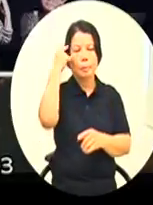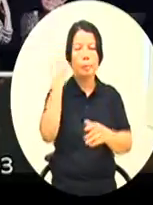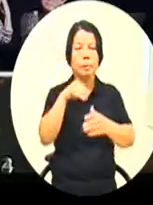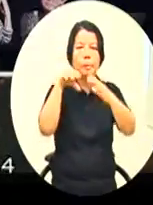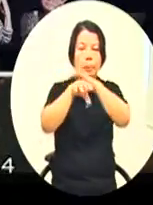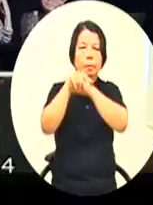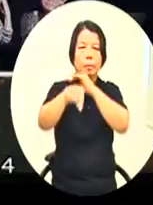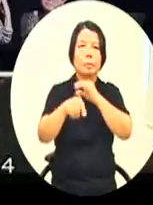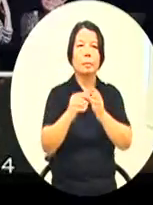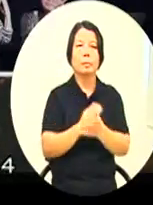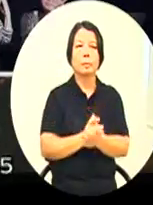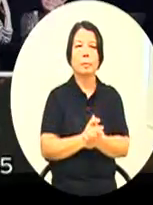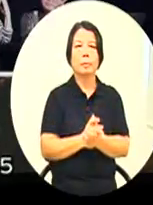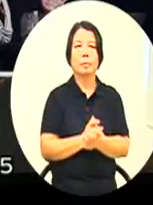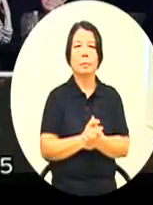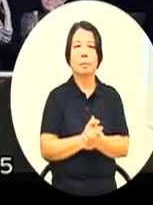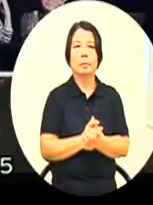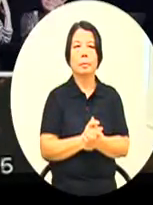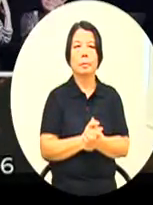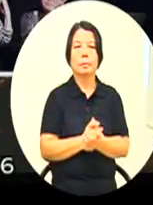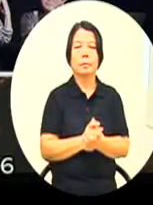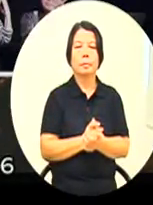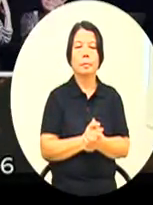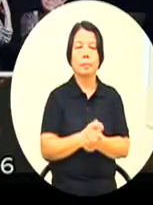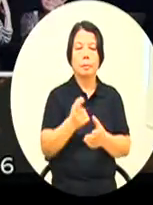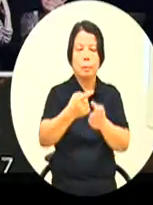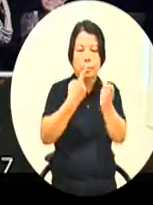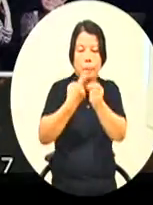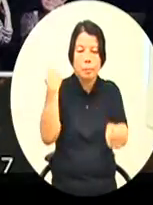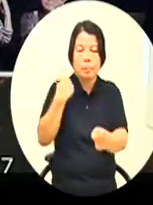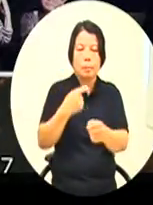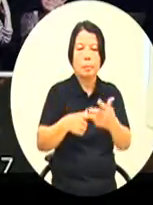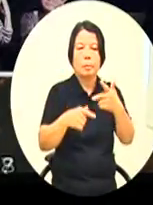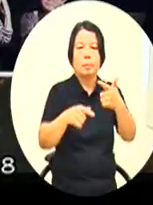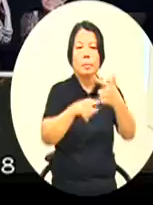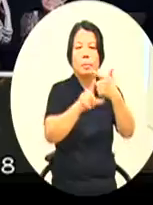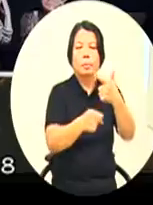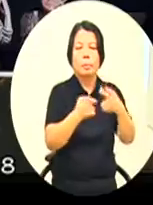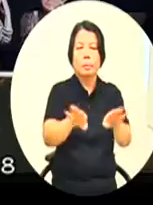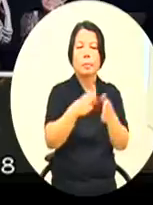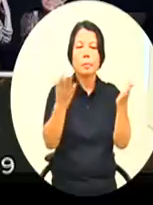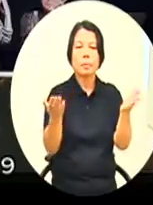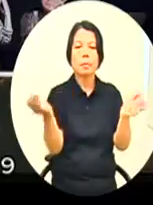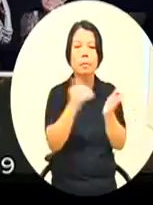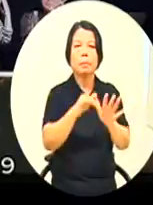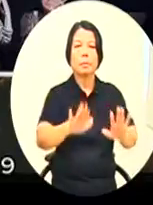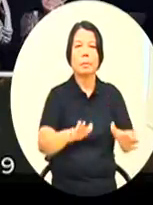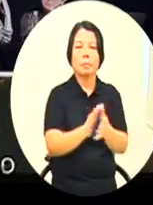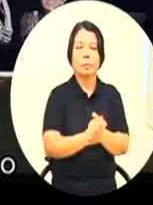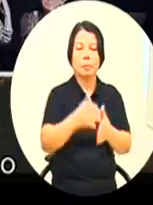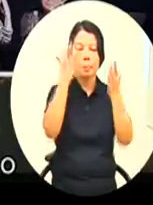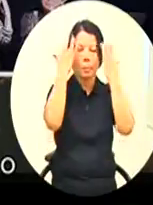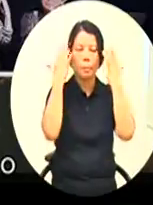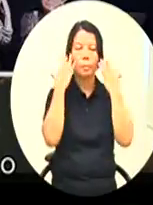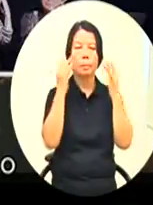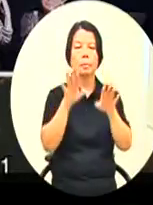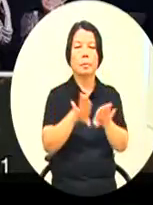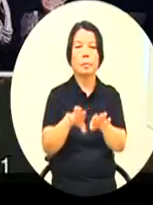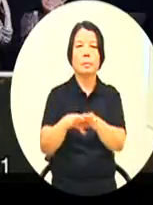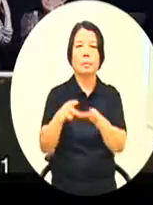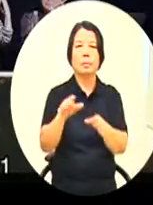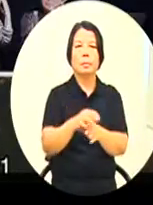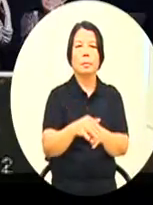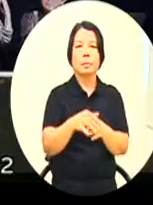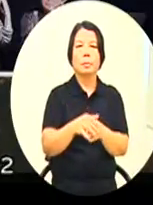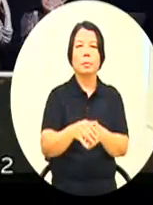Live Warehouse， 那这样的一个空间，我们从去年六月份开始营运到现在哦，我们假日呢基本上是非常积极